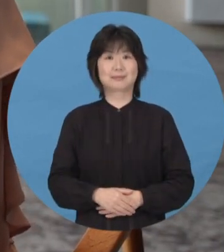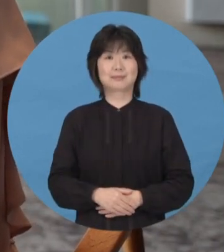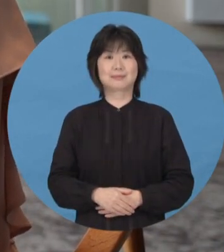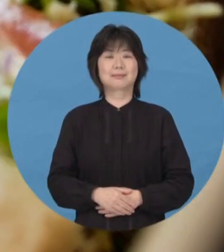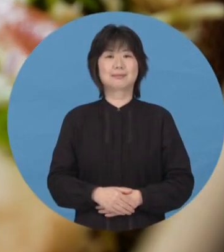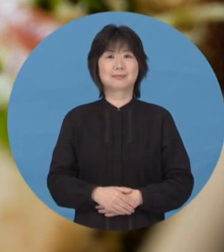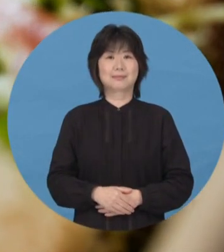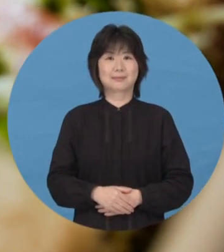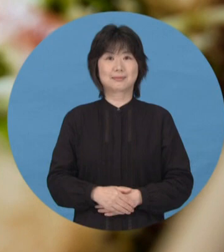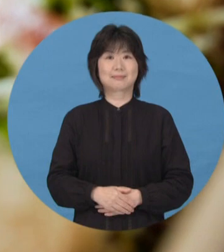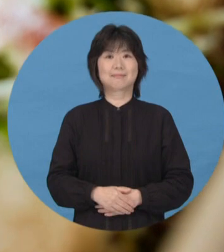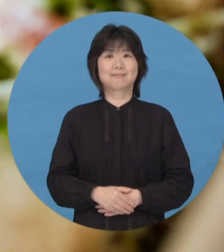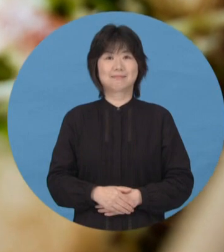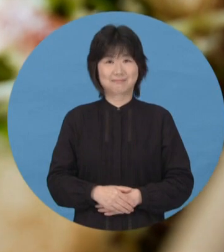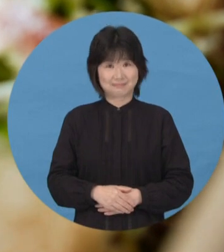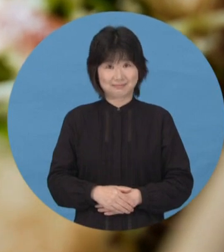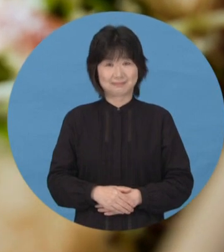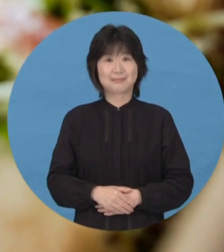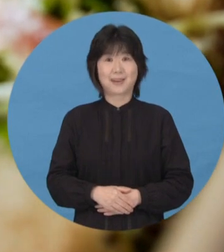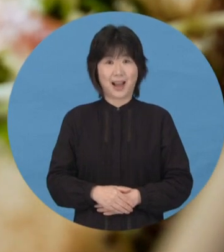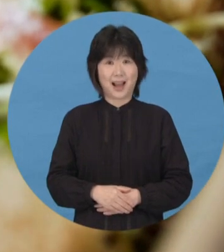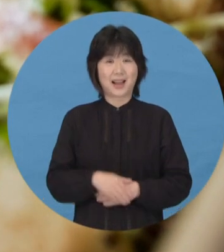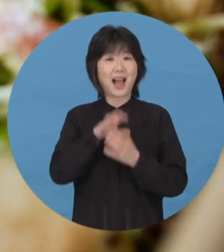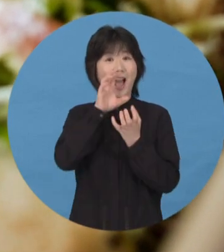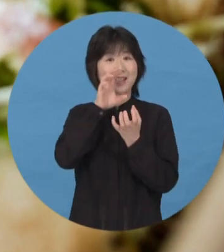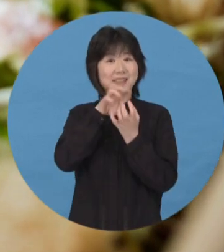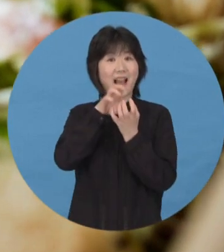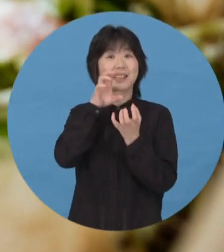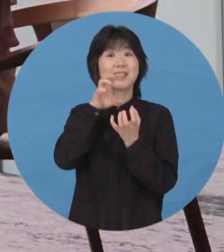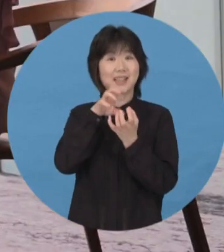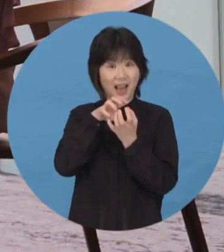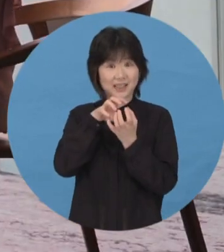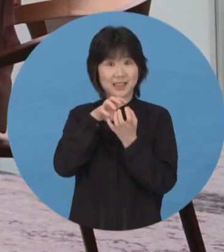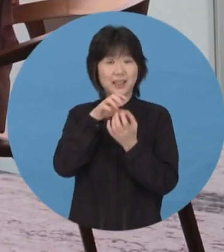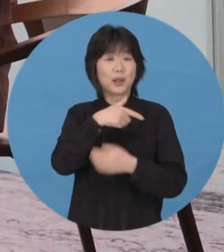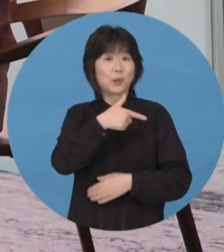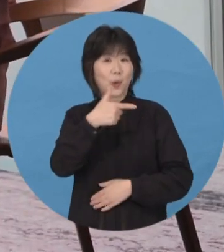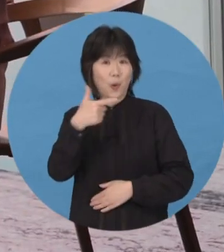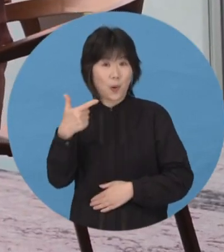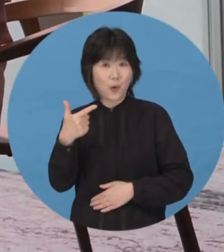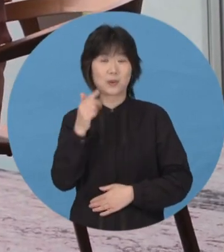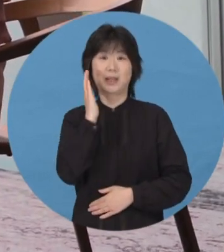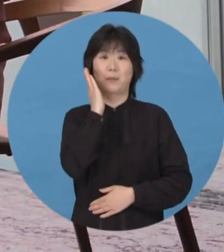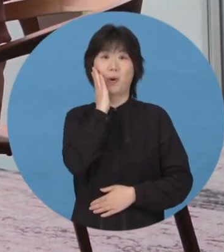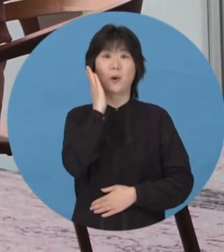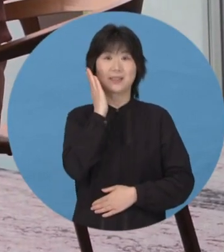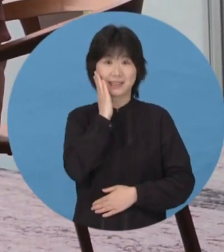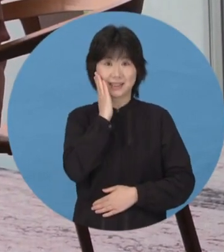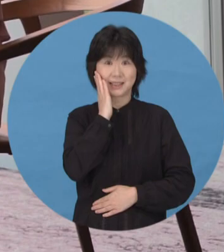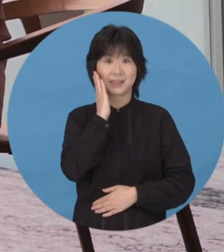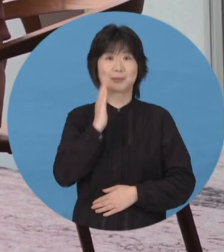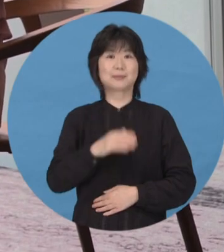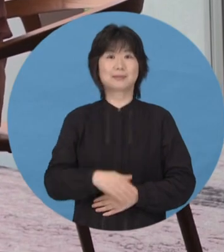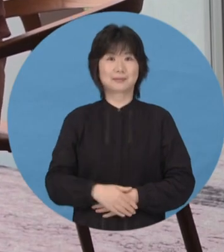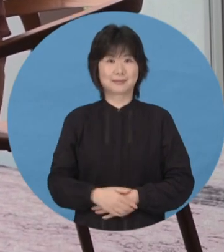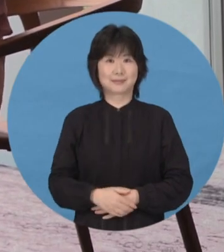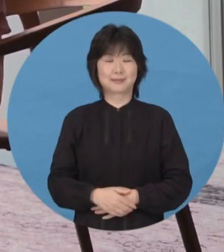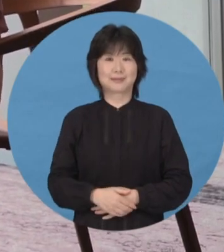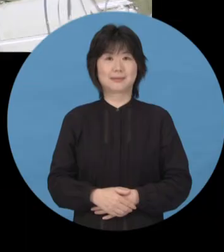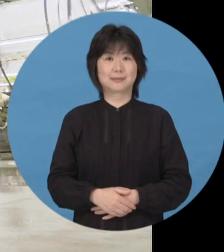うん、わー、シャキシャキだ。みずみずしくてすっごくおいしい。